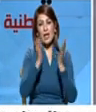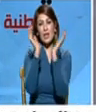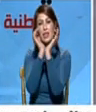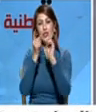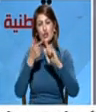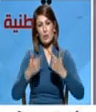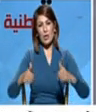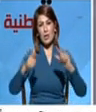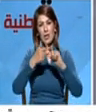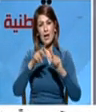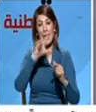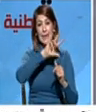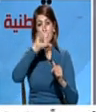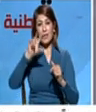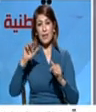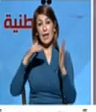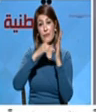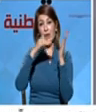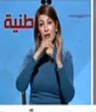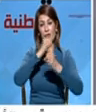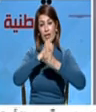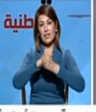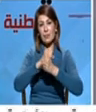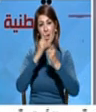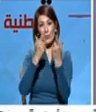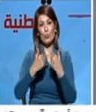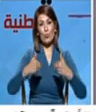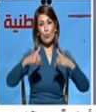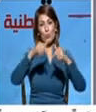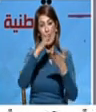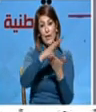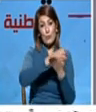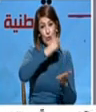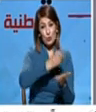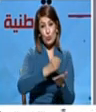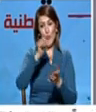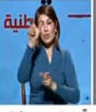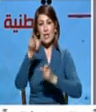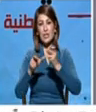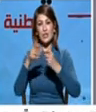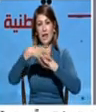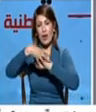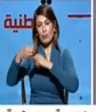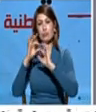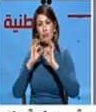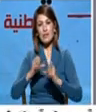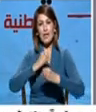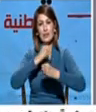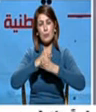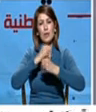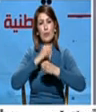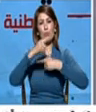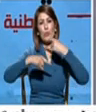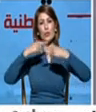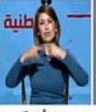ثلاثمائه الف خدمه اخرى يقدمها البريد التونسي على مستوى مكاتب البريد كيف كيف البريد المتجول اليوم اه اه في حدود